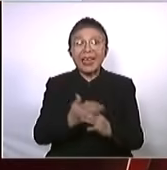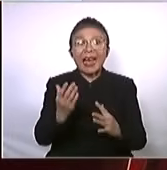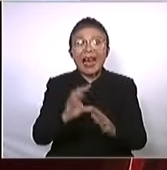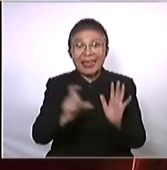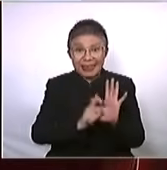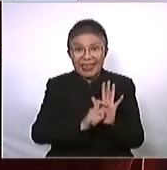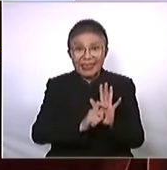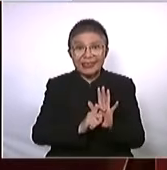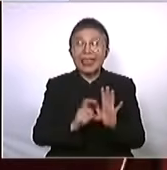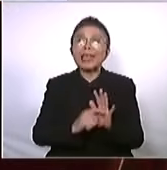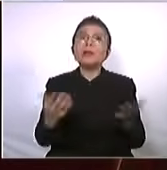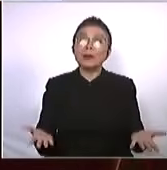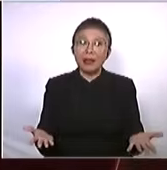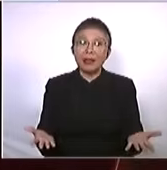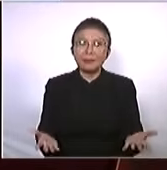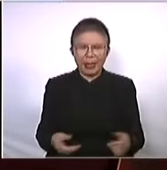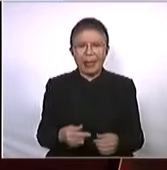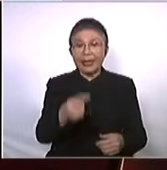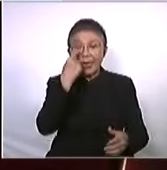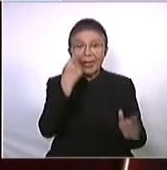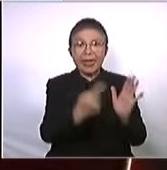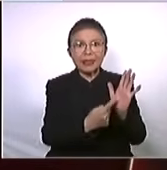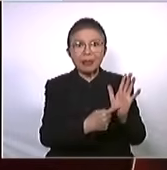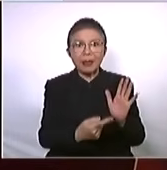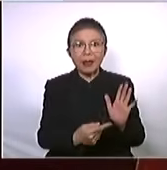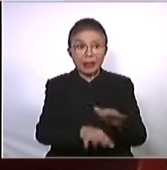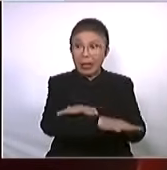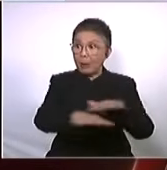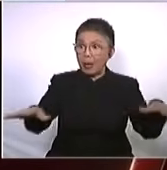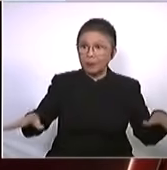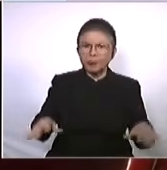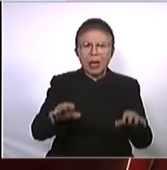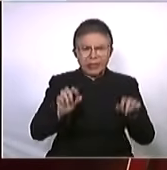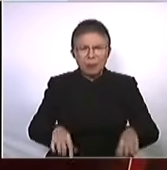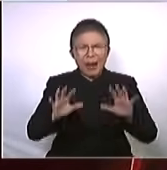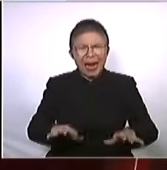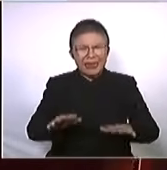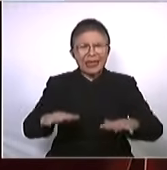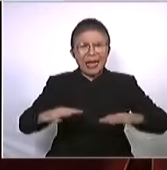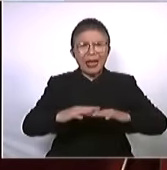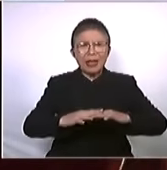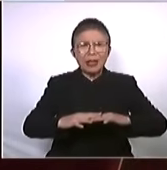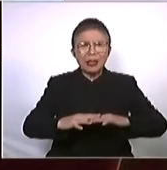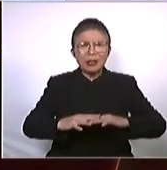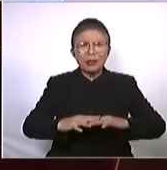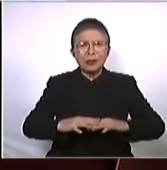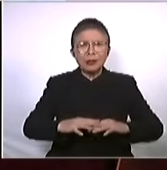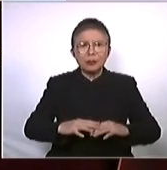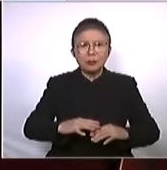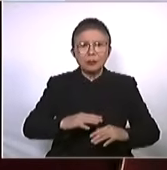caranya tentu kita lihat fakta yang ada di lapangan betapa sekarang ini banyak lahan itu diperoleh secara